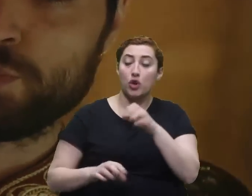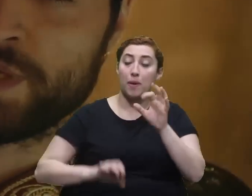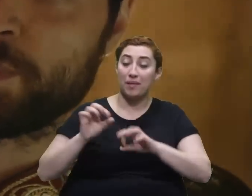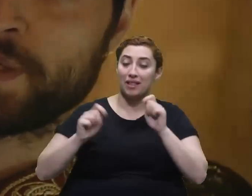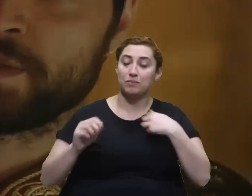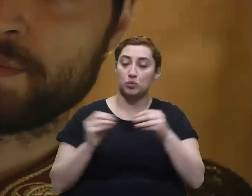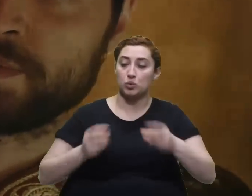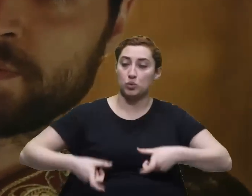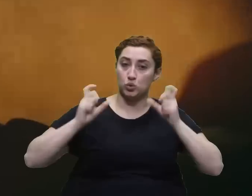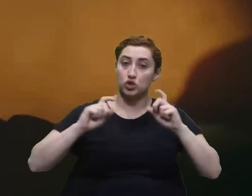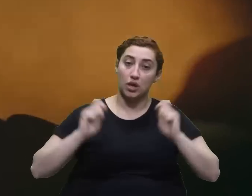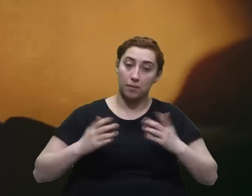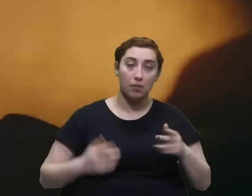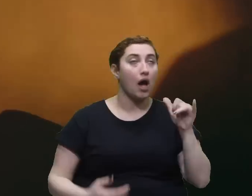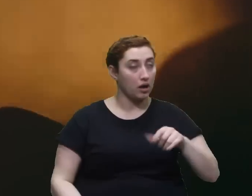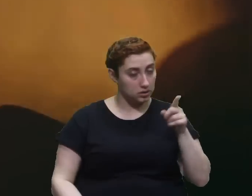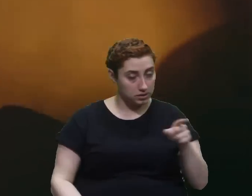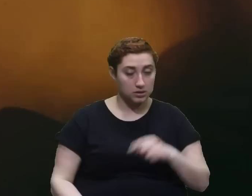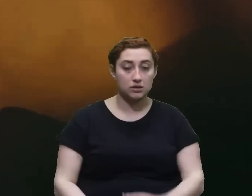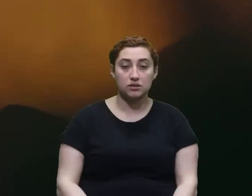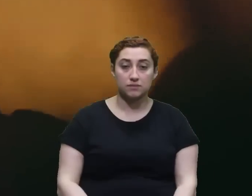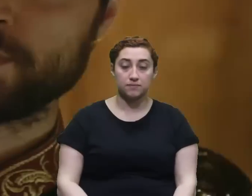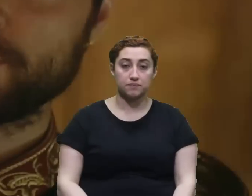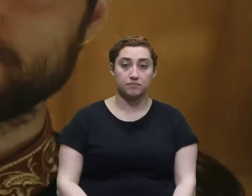bizim üstümüze yıkmak. Haklısınız.